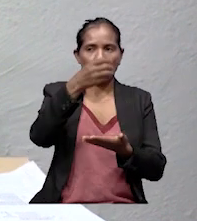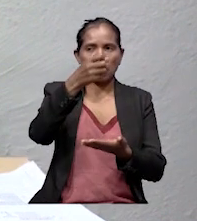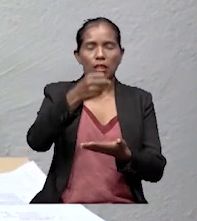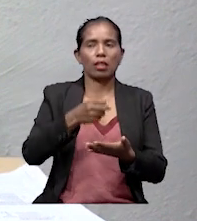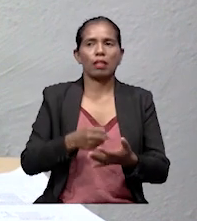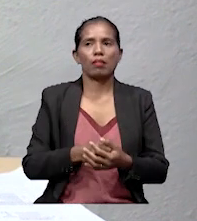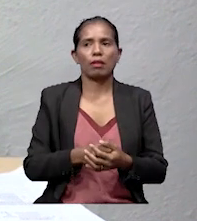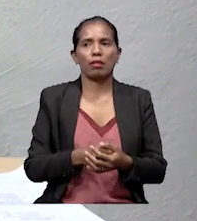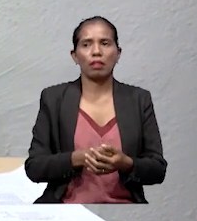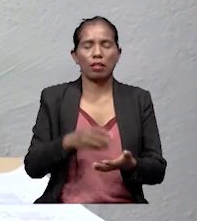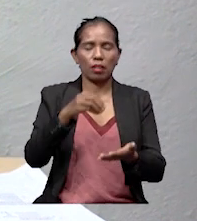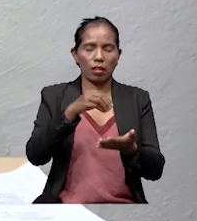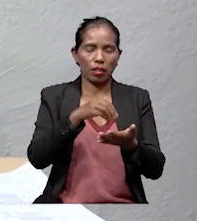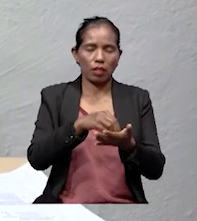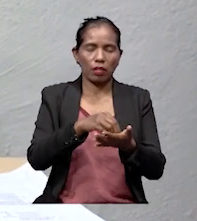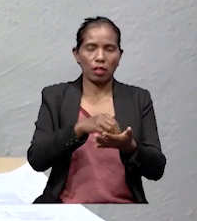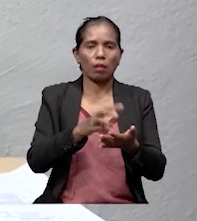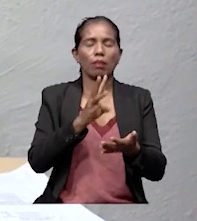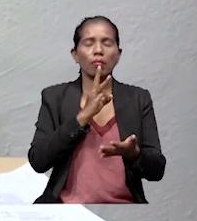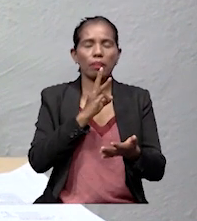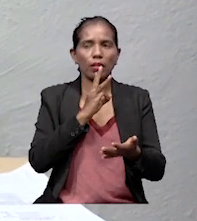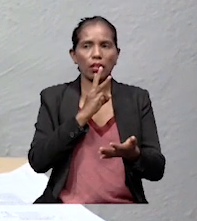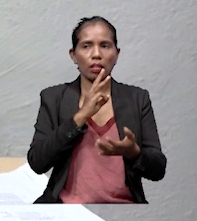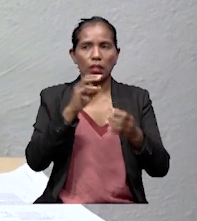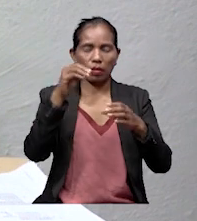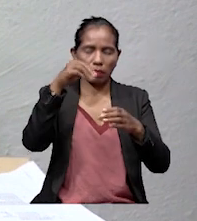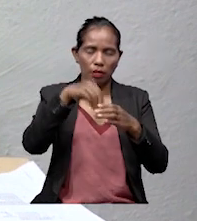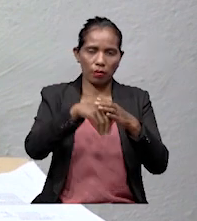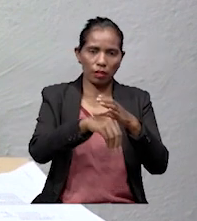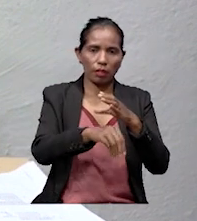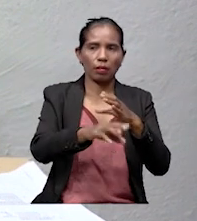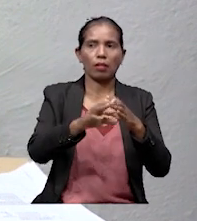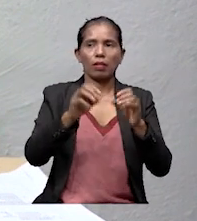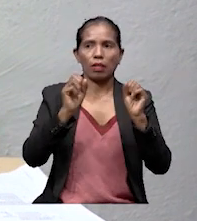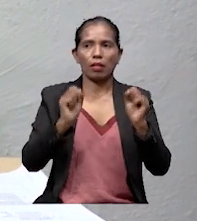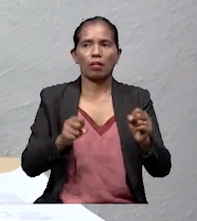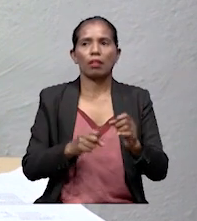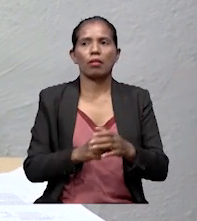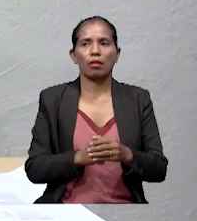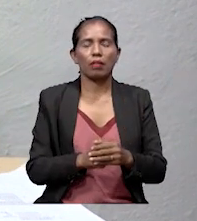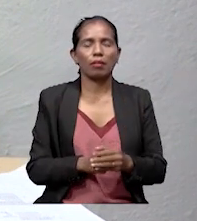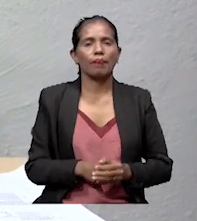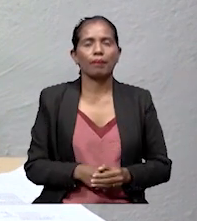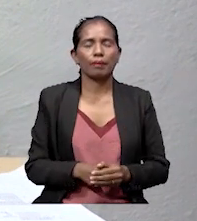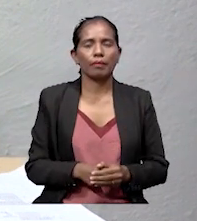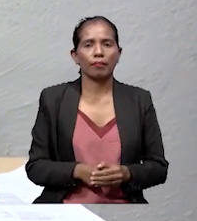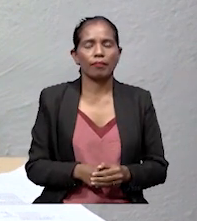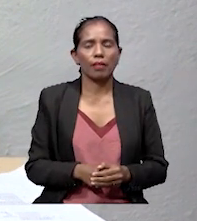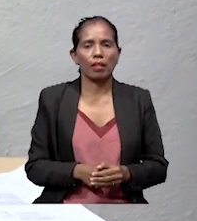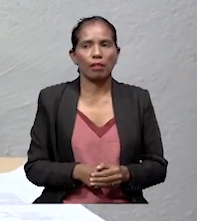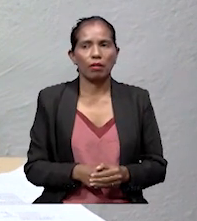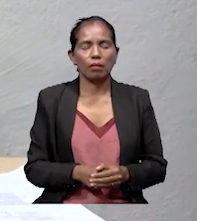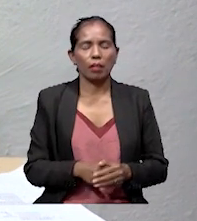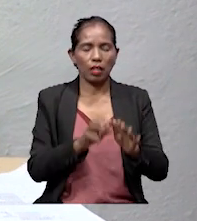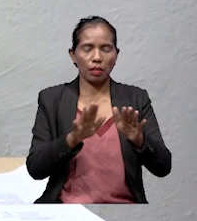kan be tau ba oksigen, tau ba B, para tu B nene tama tia nene bai, di ba oksigen ba tempo sima ba ya be